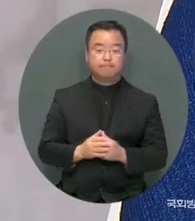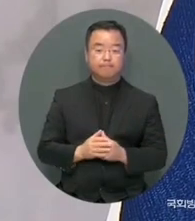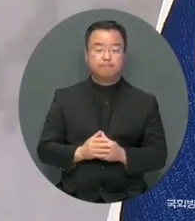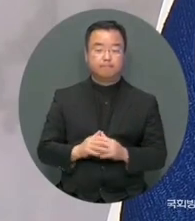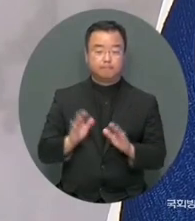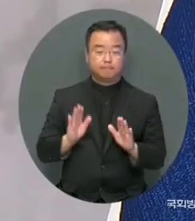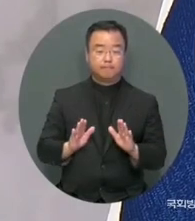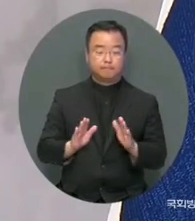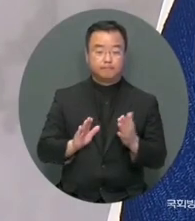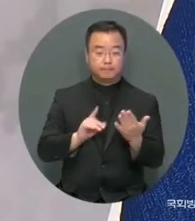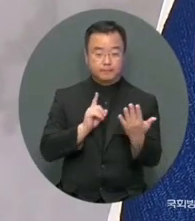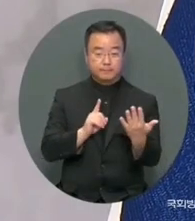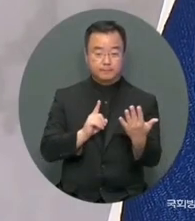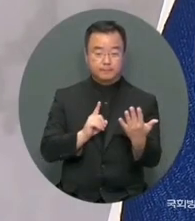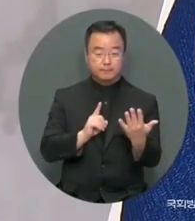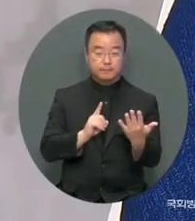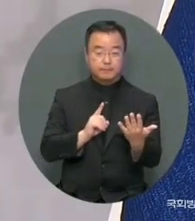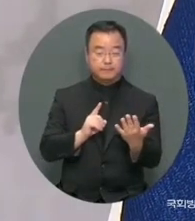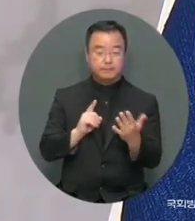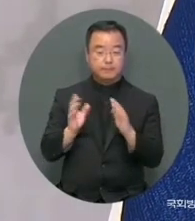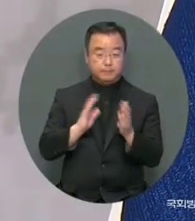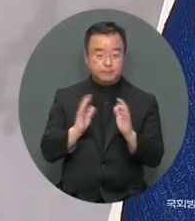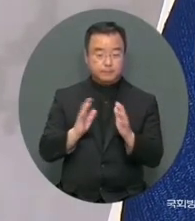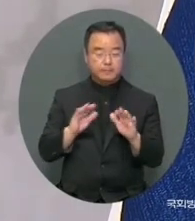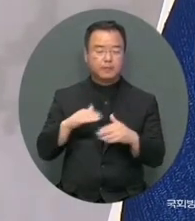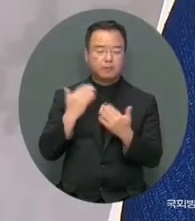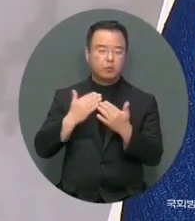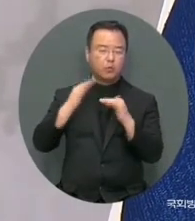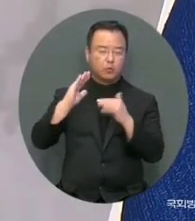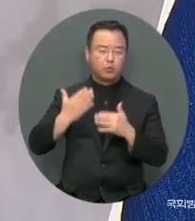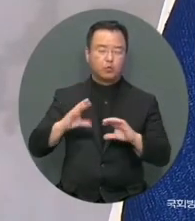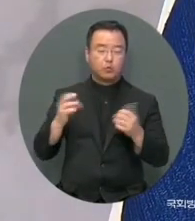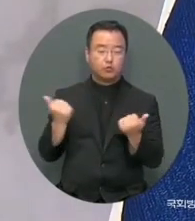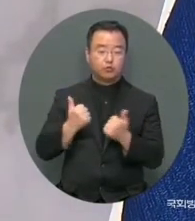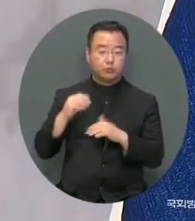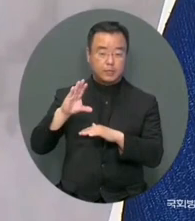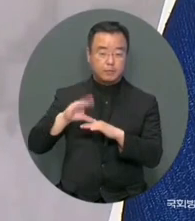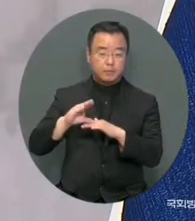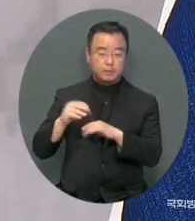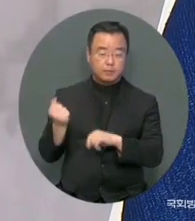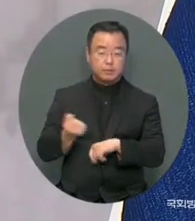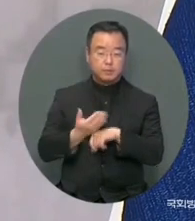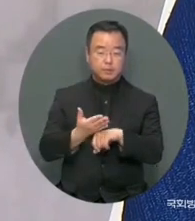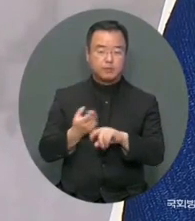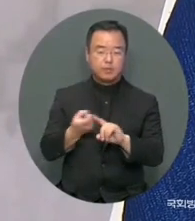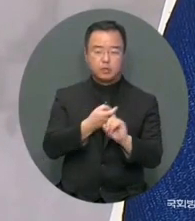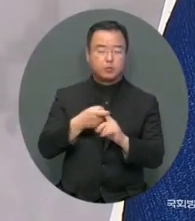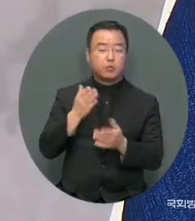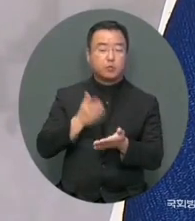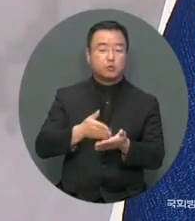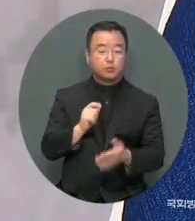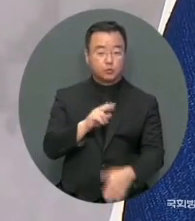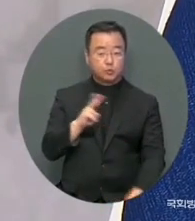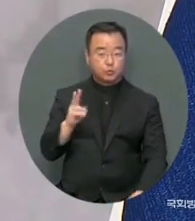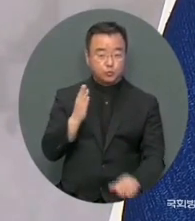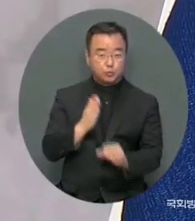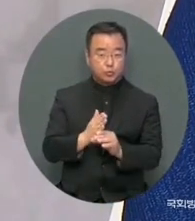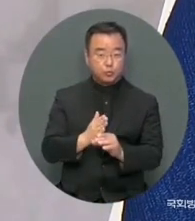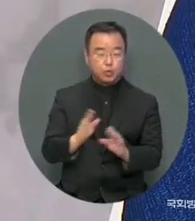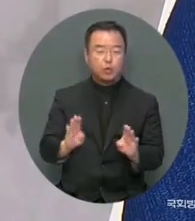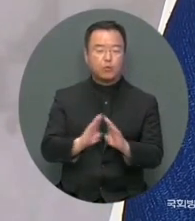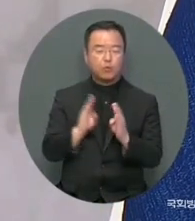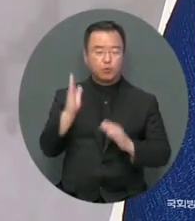오늘 기자간담회 전 과정은 국회 방송으로 생중계되고요. 연합뉴스TV에서 모두 말씀을